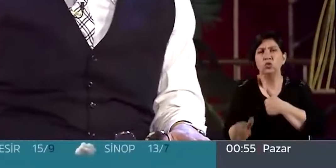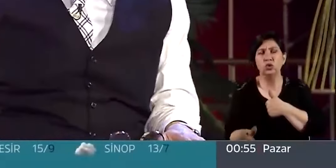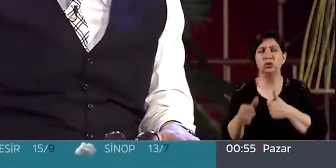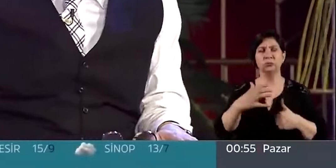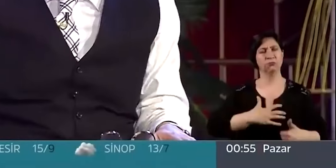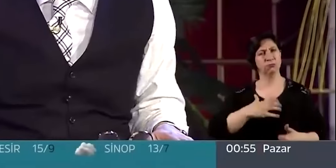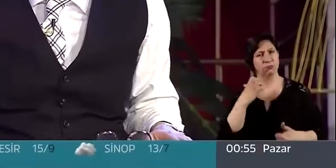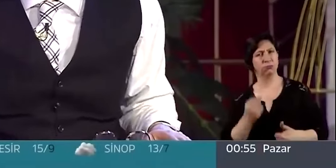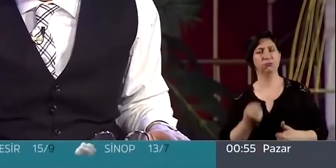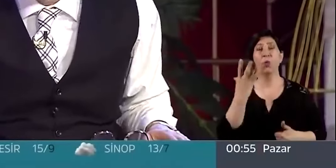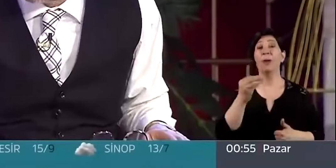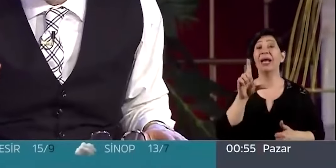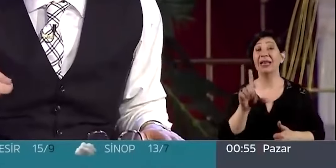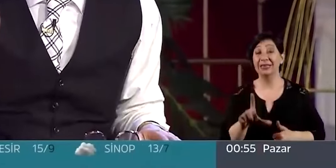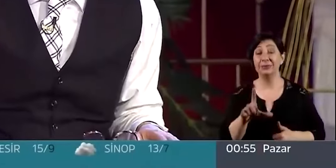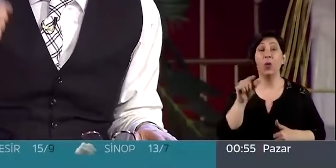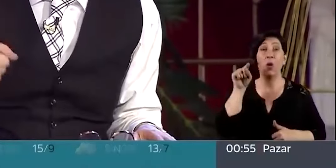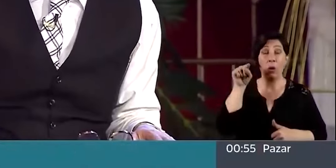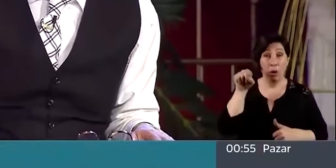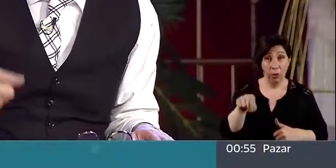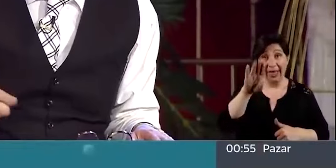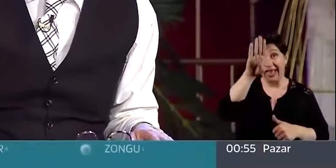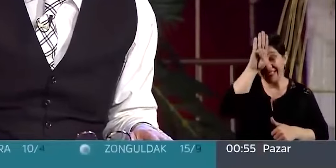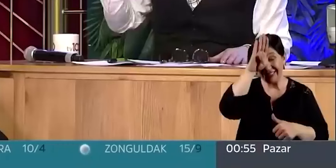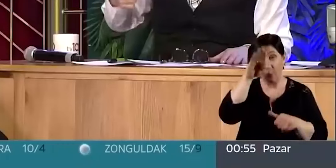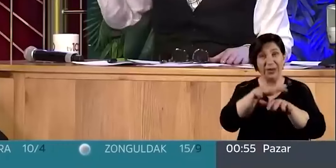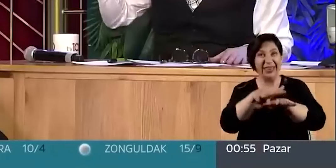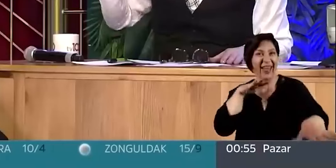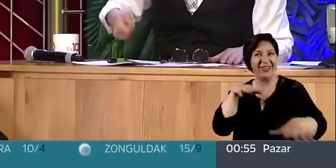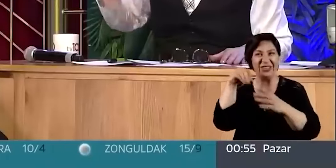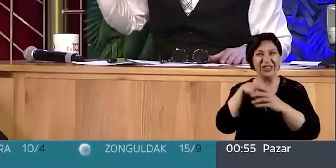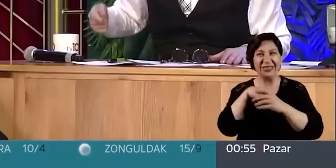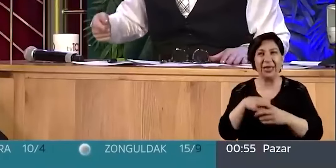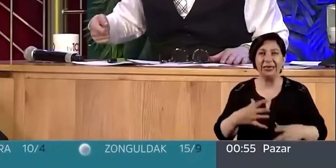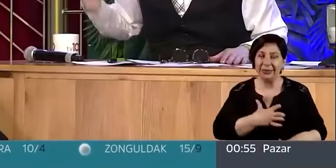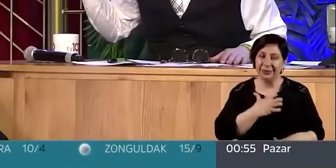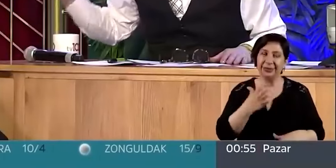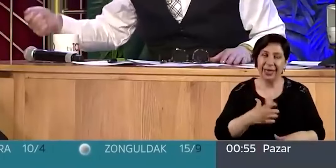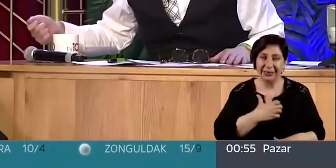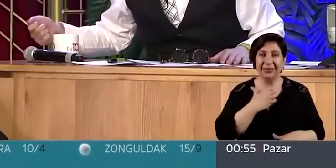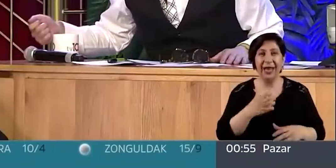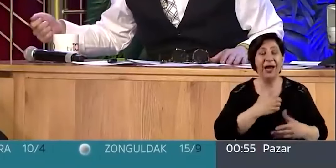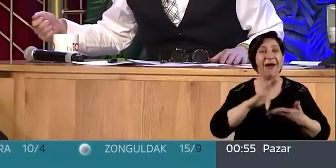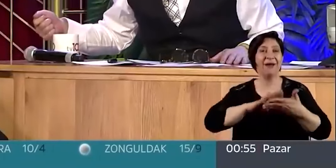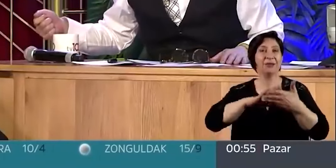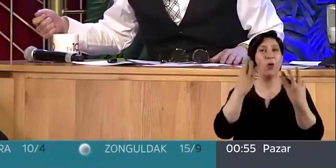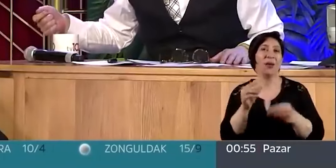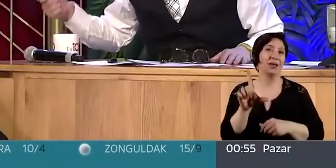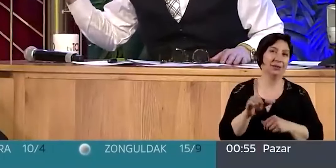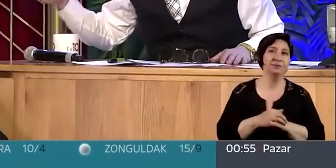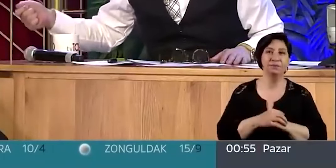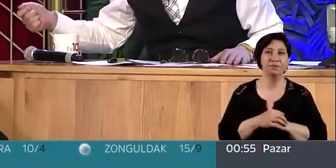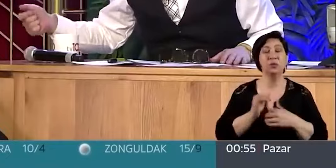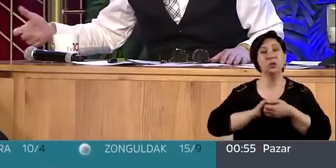uzun ve istikrarlı olmak lazım orada. İstanbul trafiğinde özellikle çile çekenlerin arkadaşı olmak lazım.